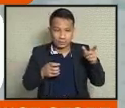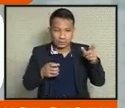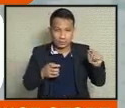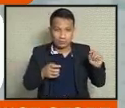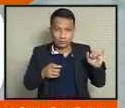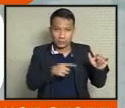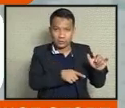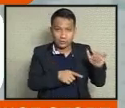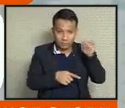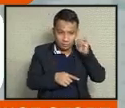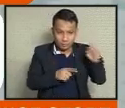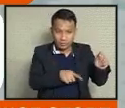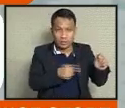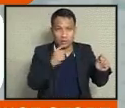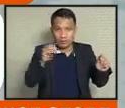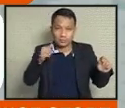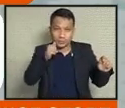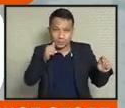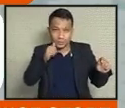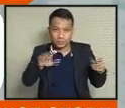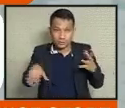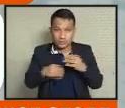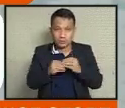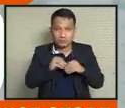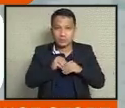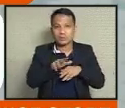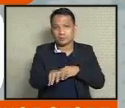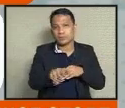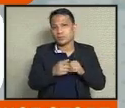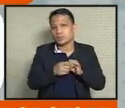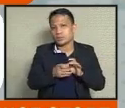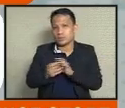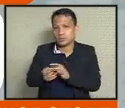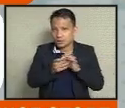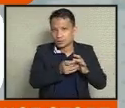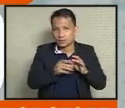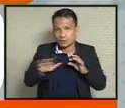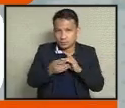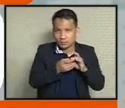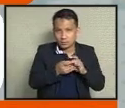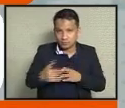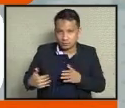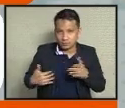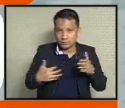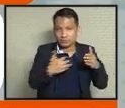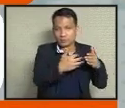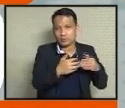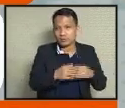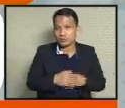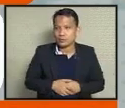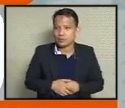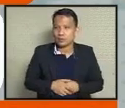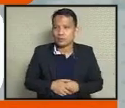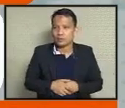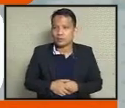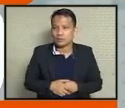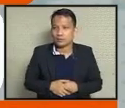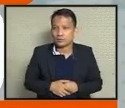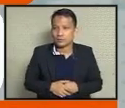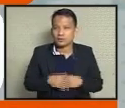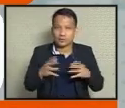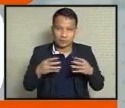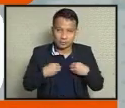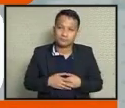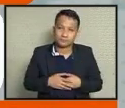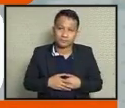walang kamuang-muang na si Miss Arlene. Opo, unfortunately, napasakay na rin ako sa flow. I went with the flow because that's how unfortunately